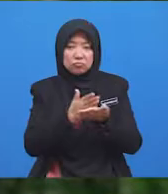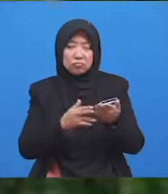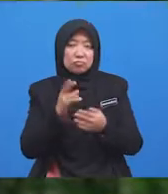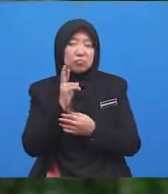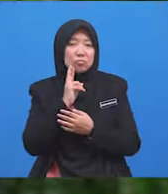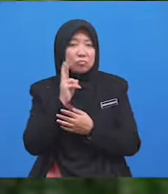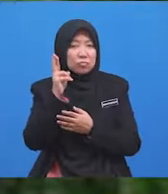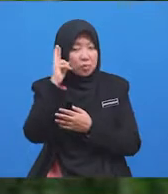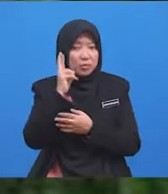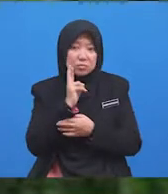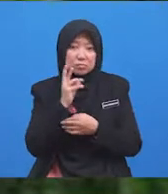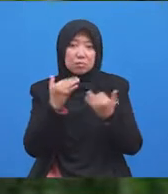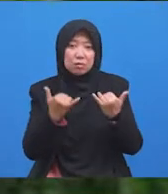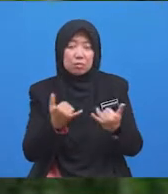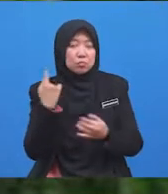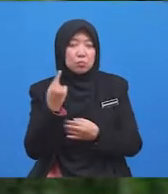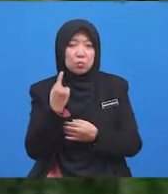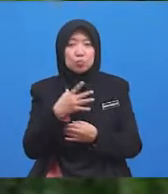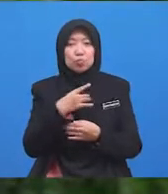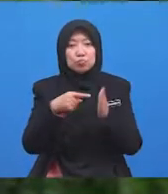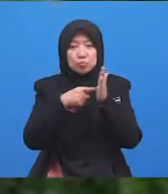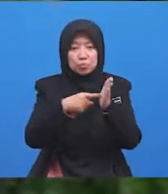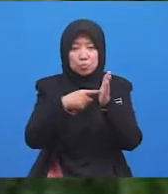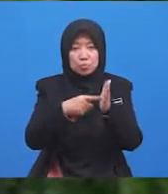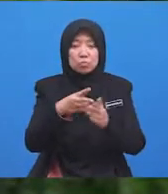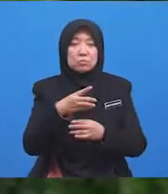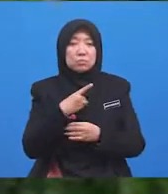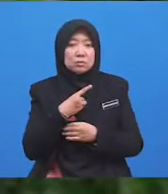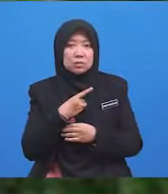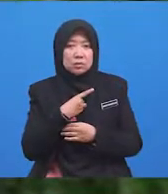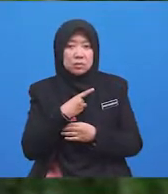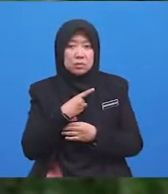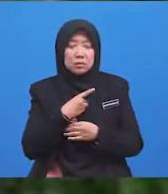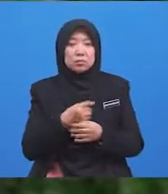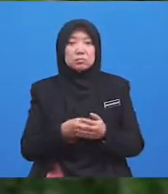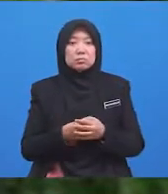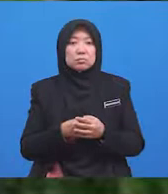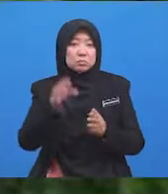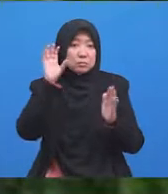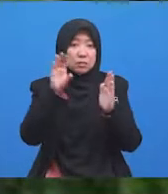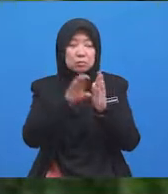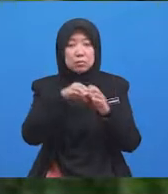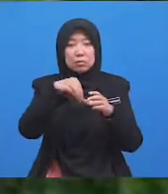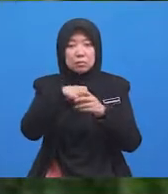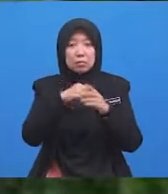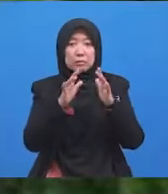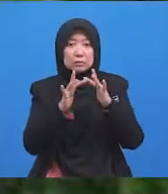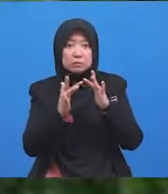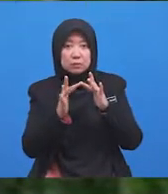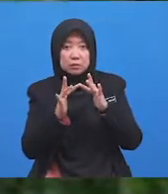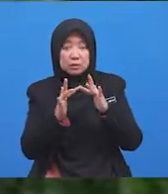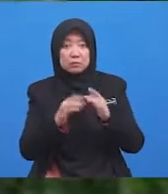sekarang selalu gemar mufham ikan kecantikan diri seperti mewarnai gambar-gambar di laman SOS dan